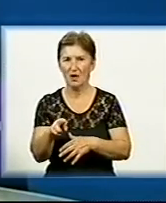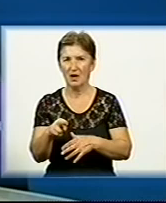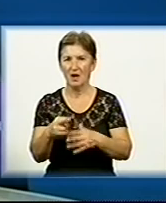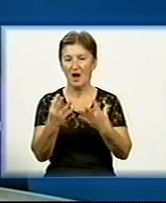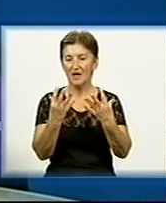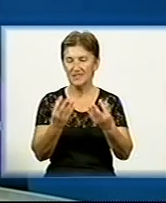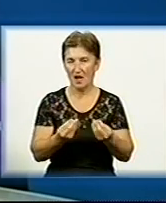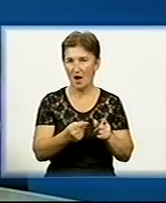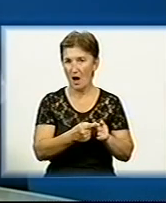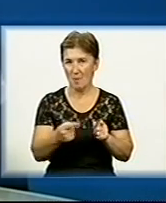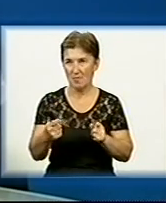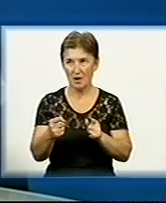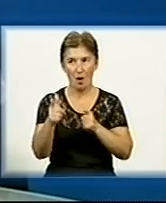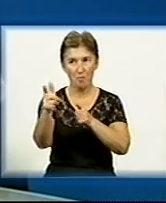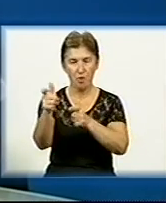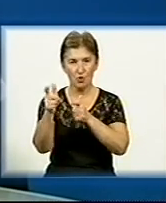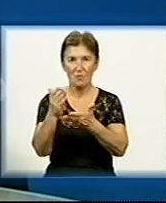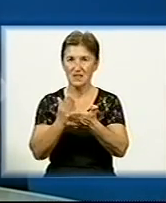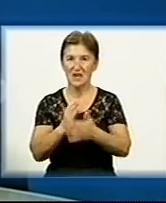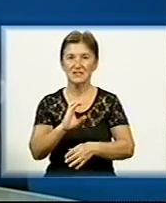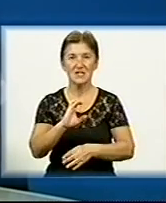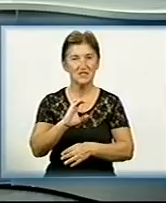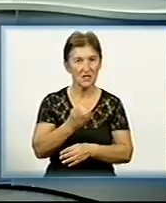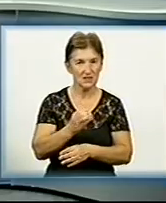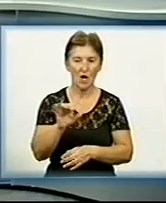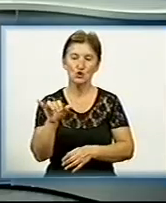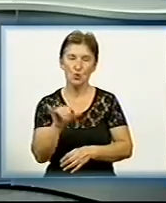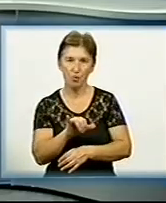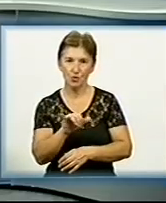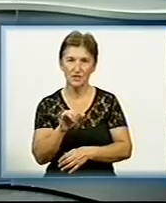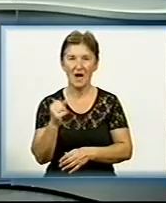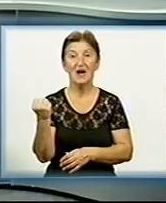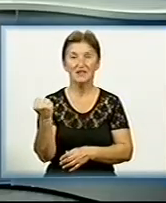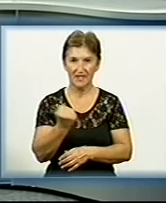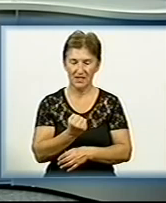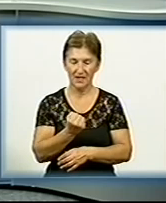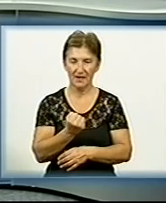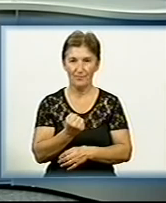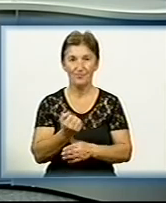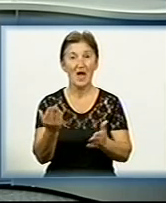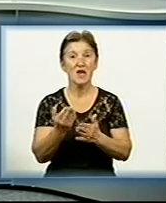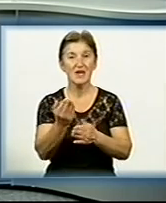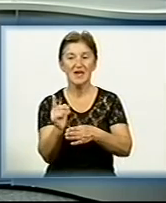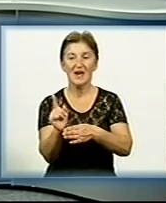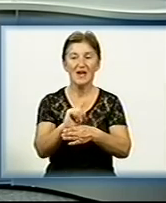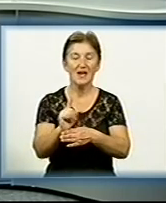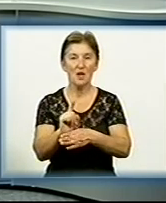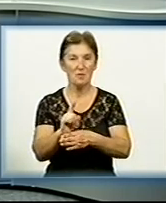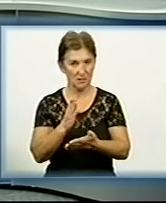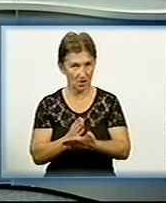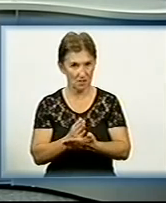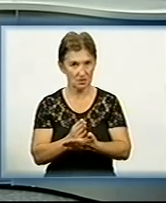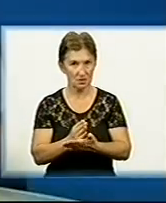Днями полювання є середа, субота та неділя. Які ліміти, власне, вже є вони? Ну, на